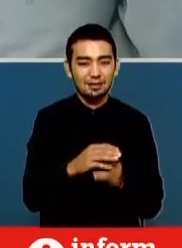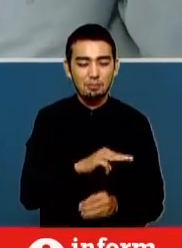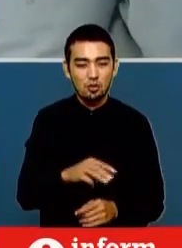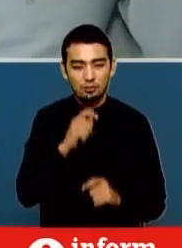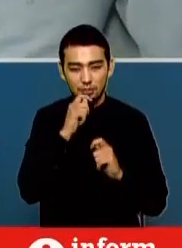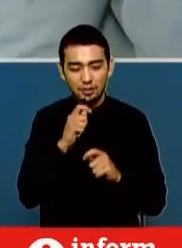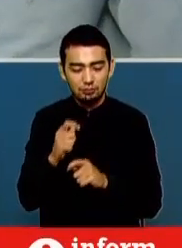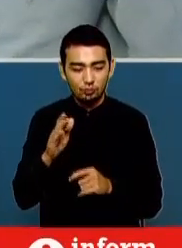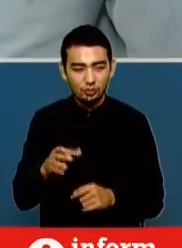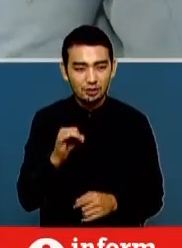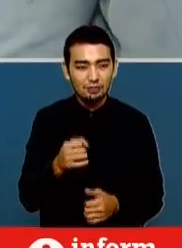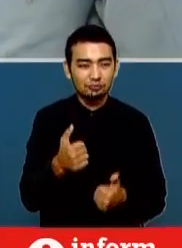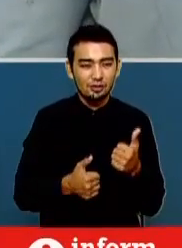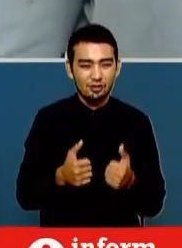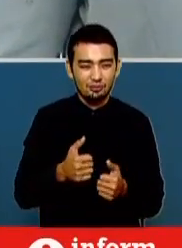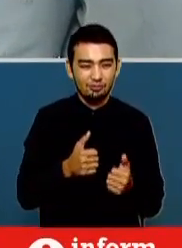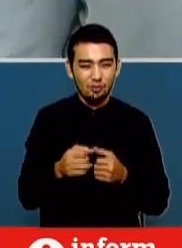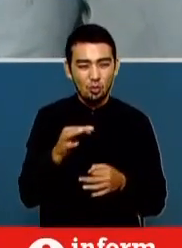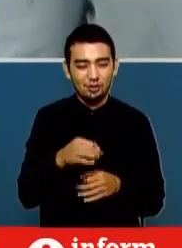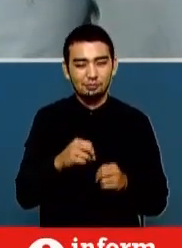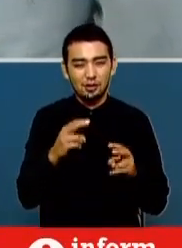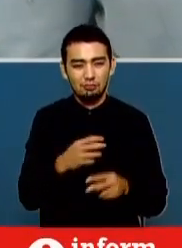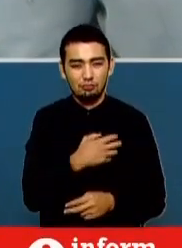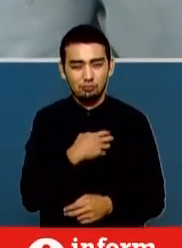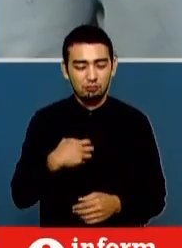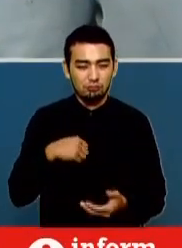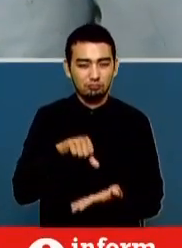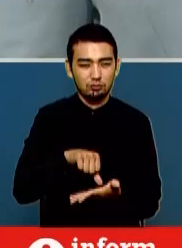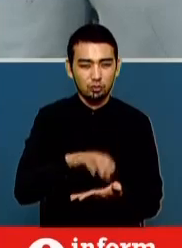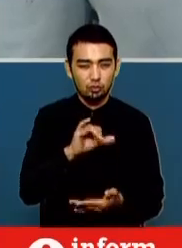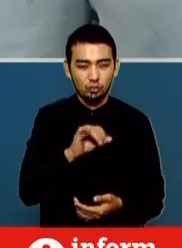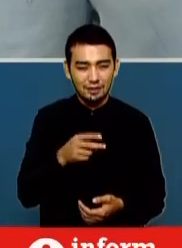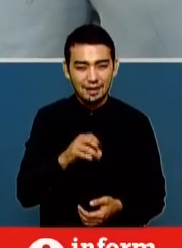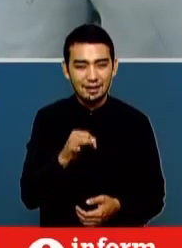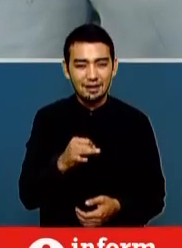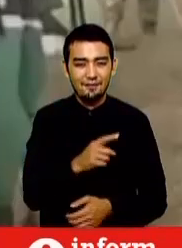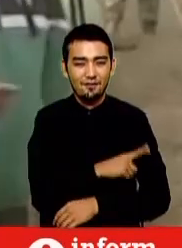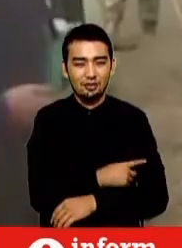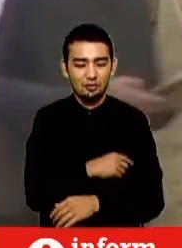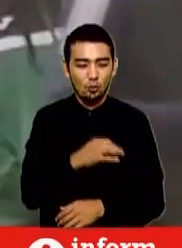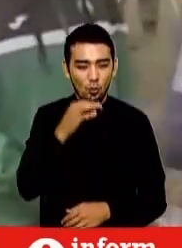табысталады. Спорттық жарысқа халықаралық судьялар мен жоғары білікті ветеринарлар шақырылған.